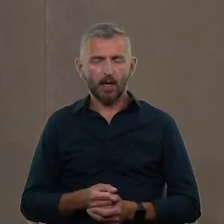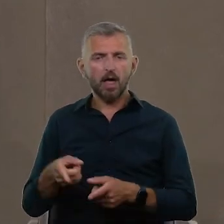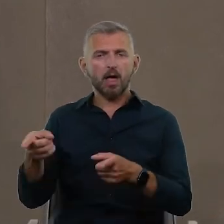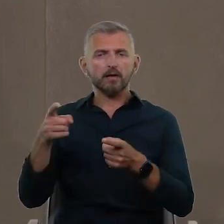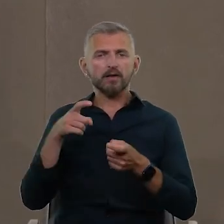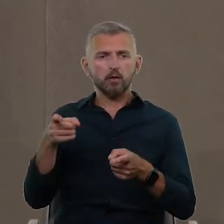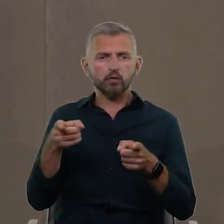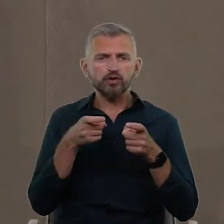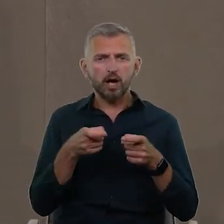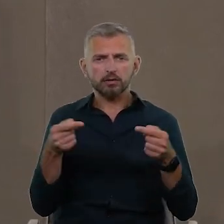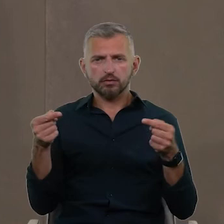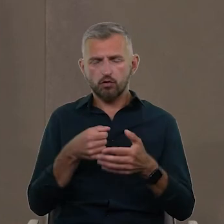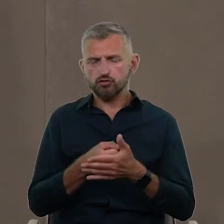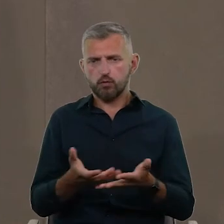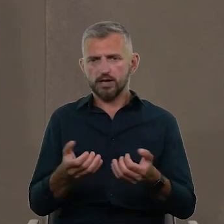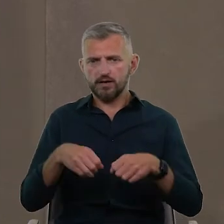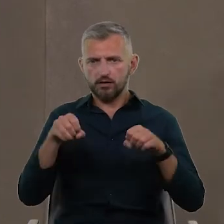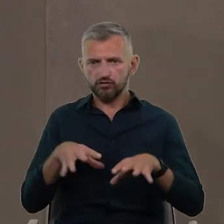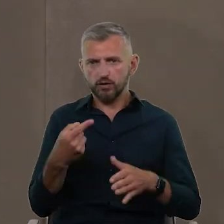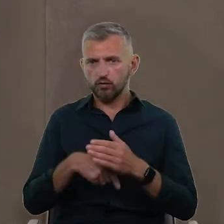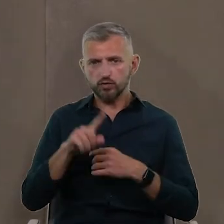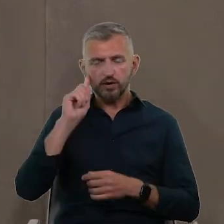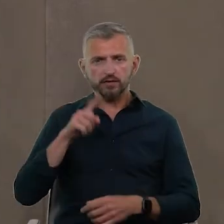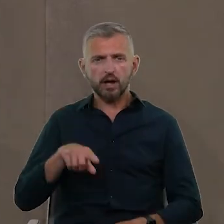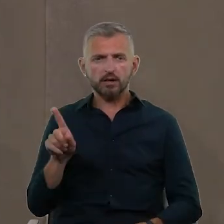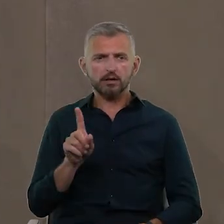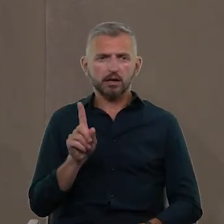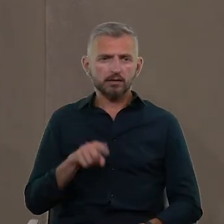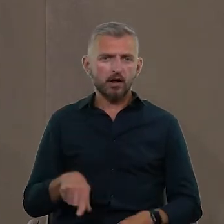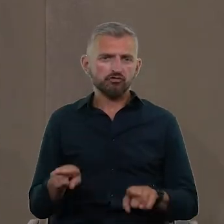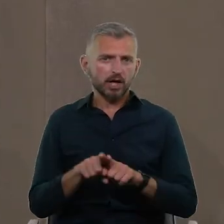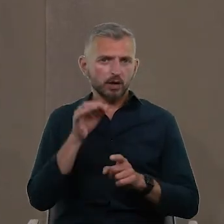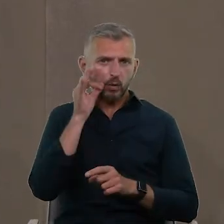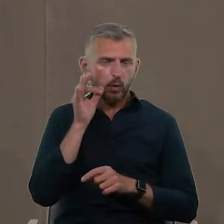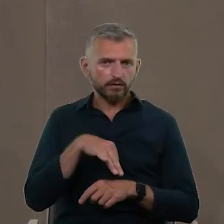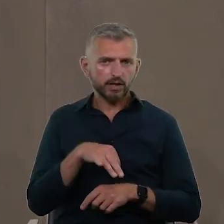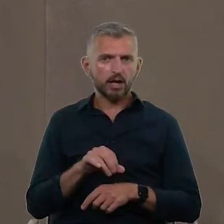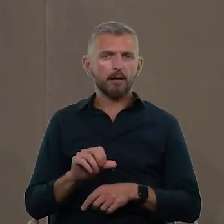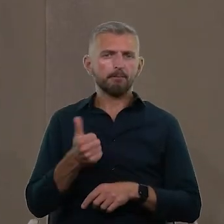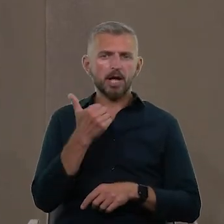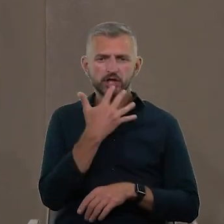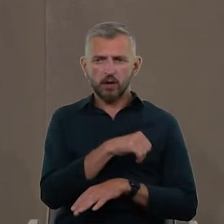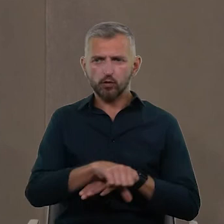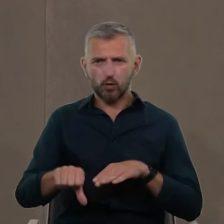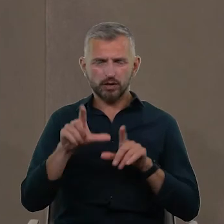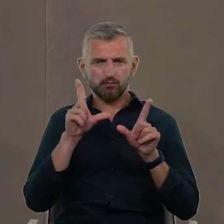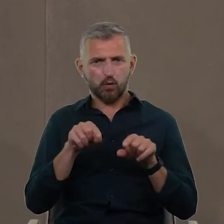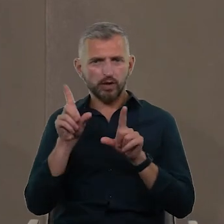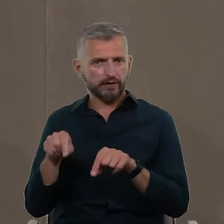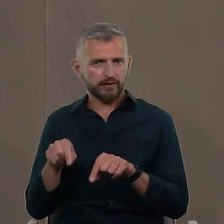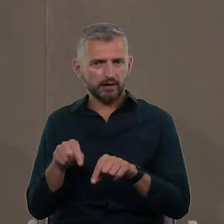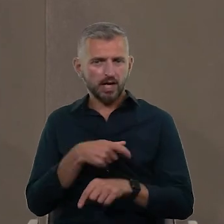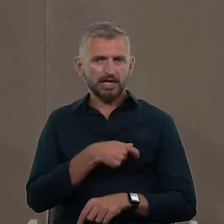залучати точно до прийняття рішень, тому що, знаєте, теж такий досвід, перші закордонні поїздки,